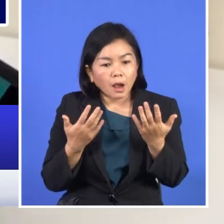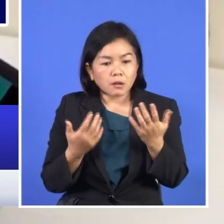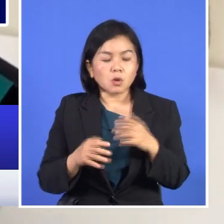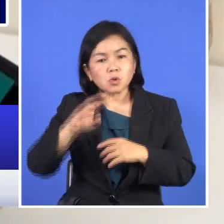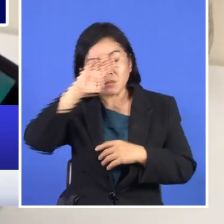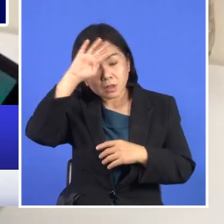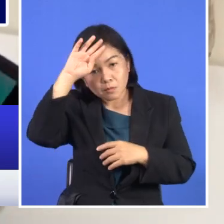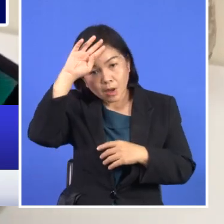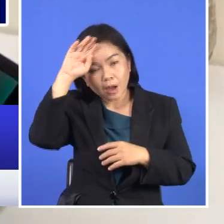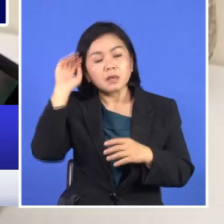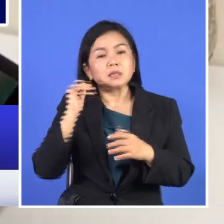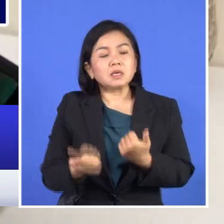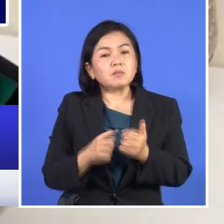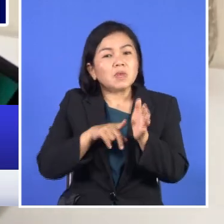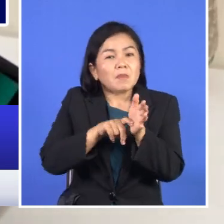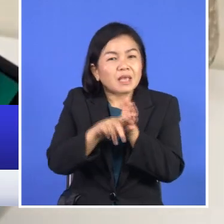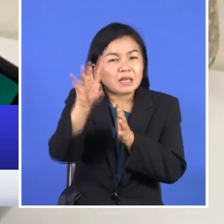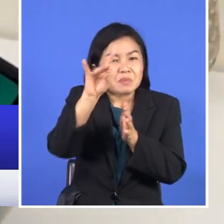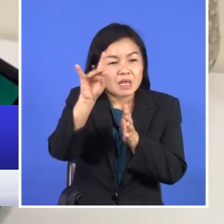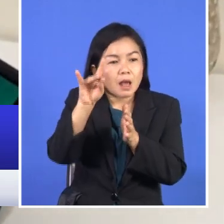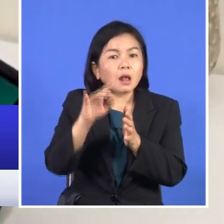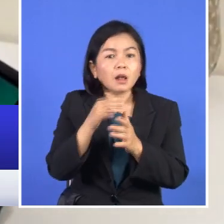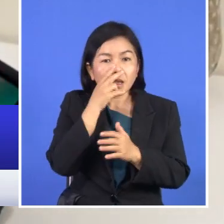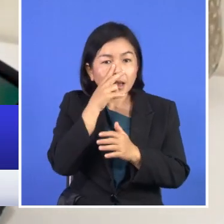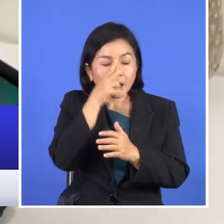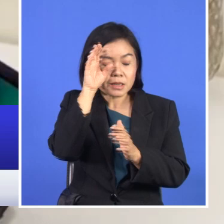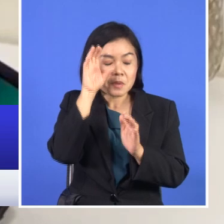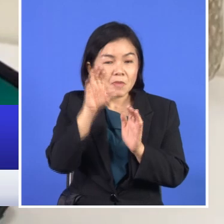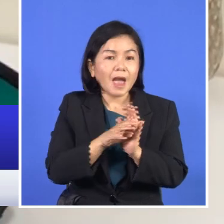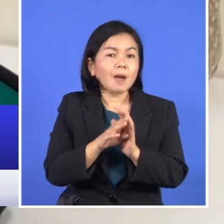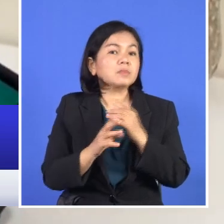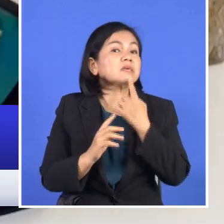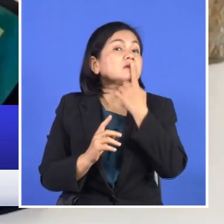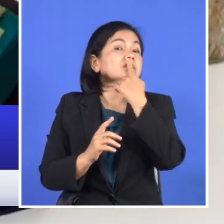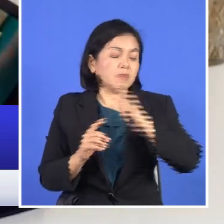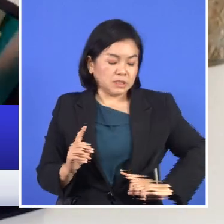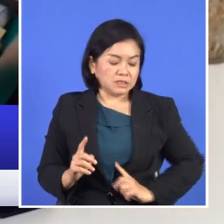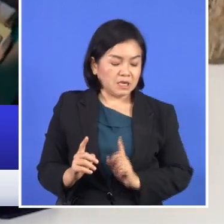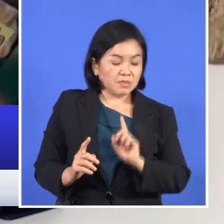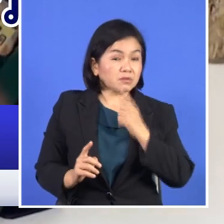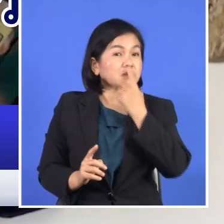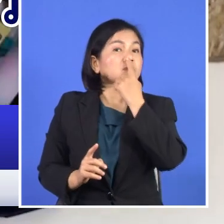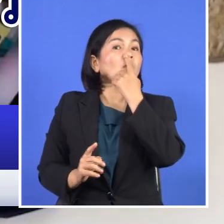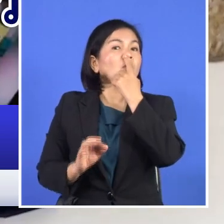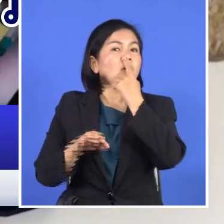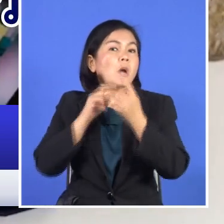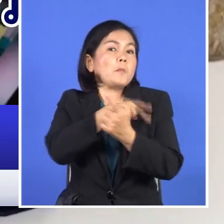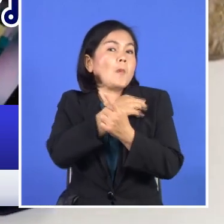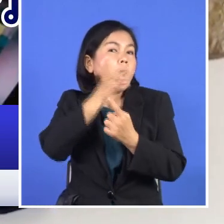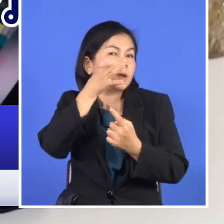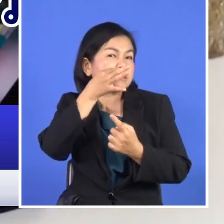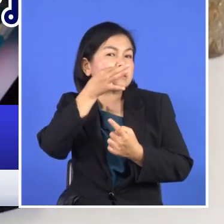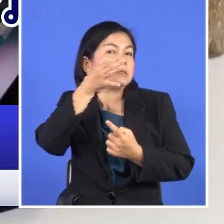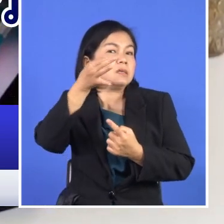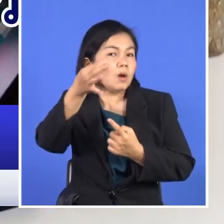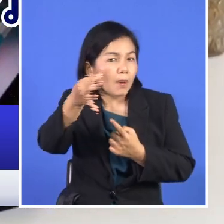ขาโพสต์กันเนี่ยก็คือออกมาที่ทางจมูกหมอก็คีบออกมาซึ่งเห็นเนี่ยตืดวัวนี่ก็คือเรางด